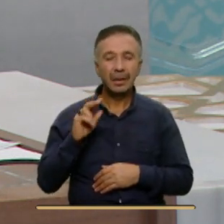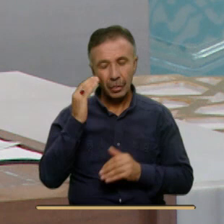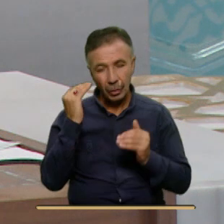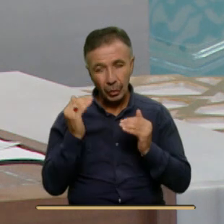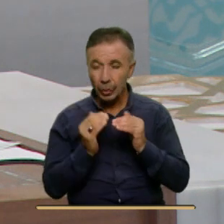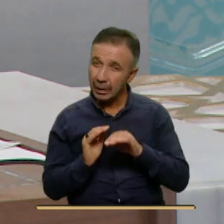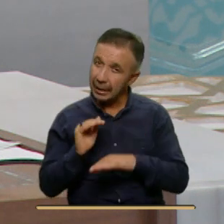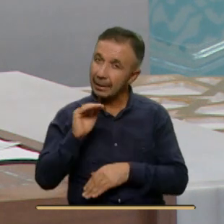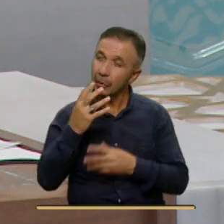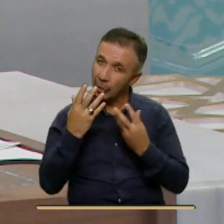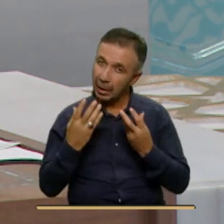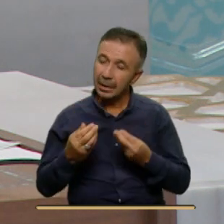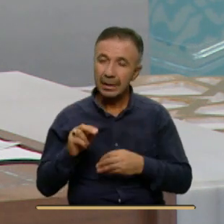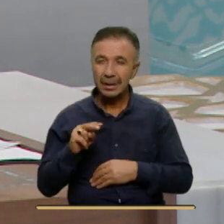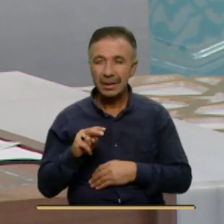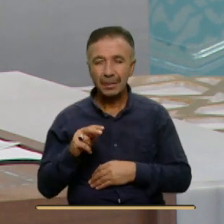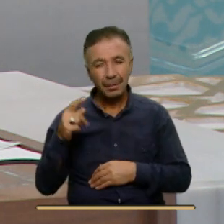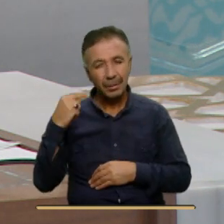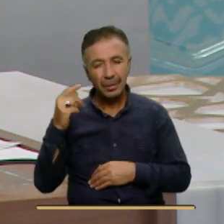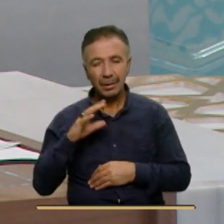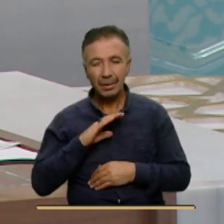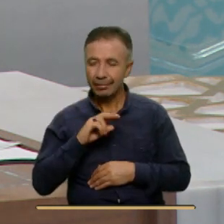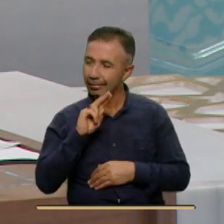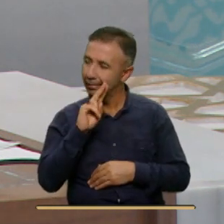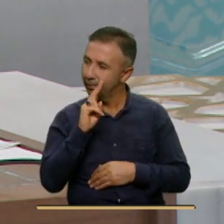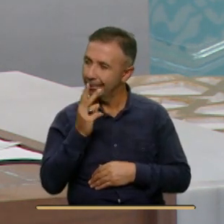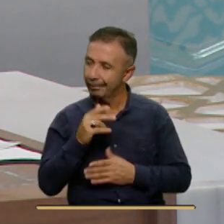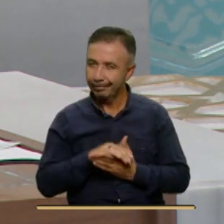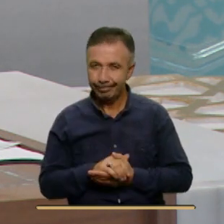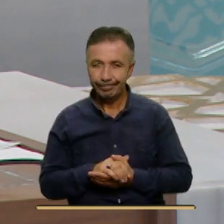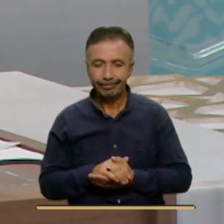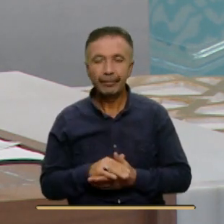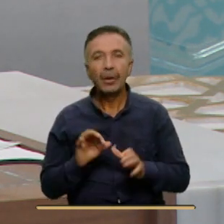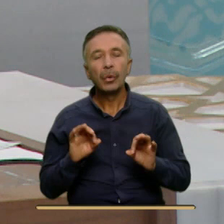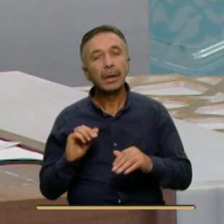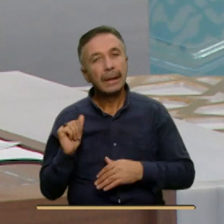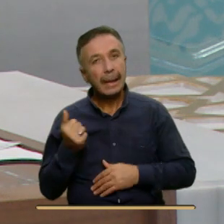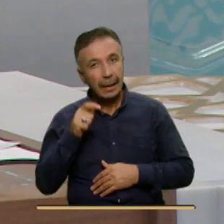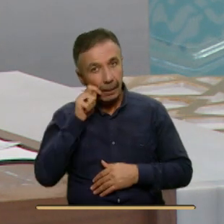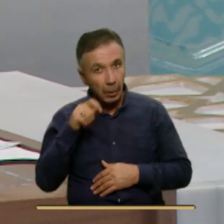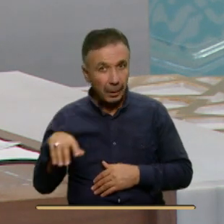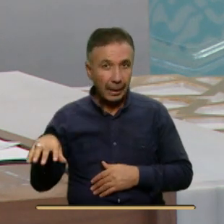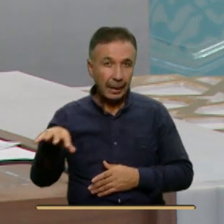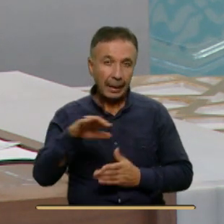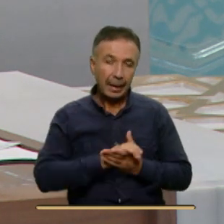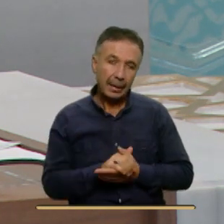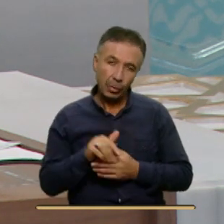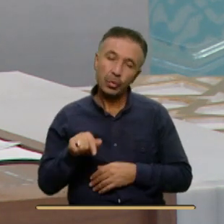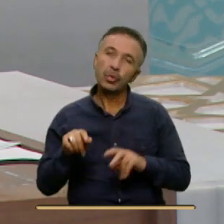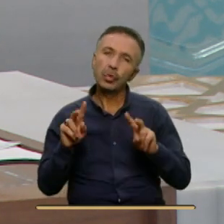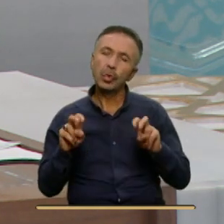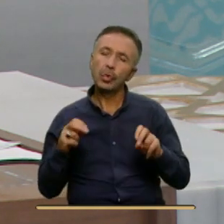olacağız gibi bir algı var maalesef. Oysa ki değerli müminler, şu